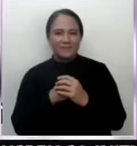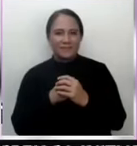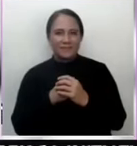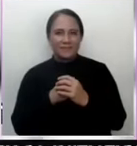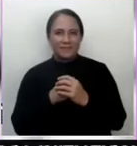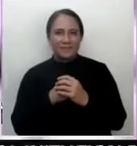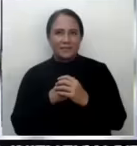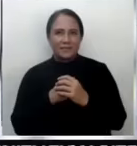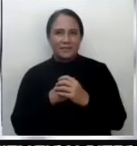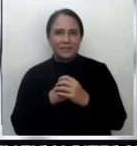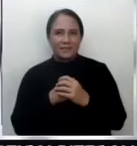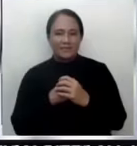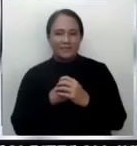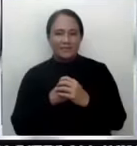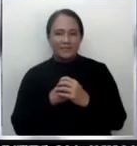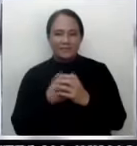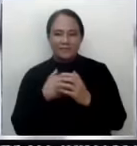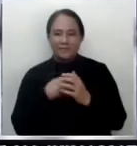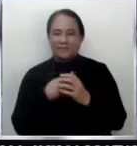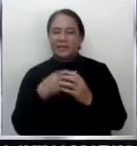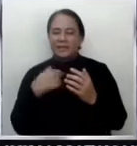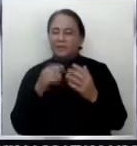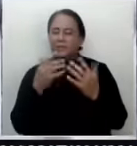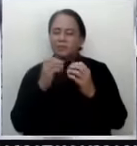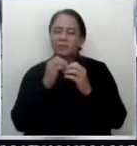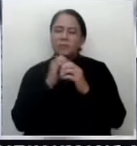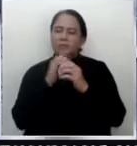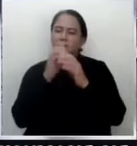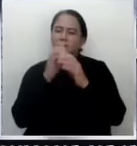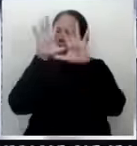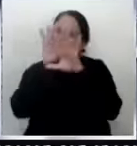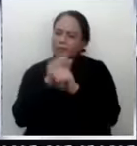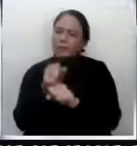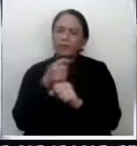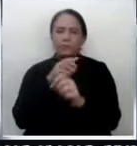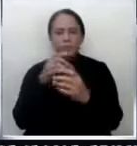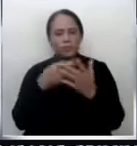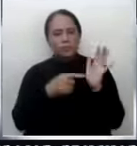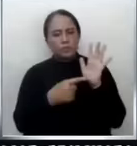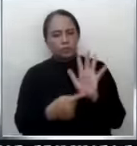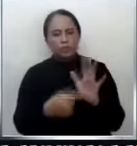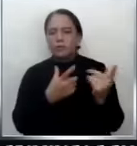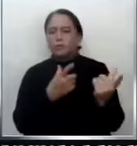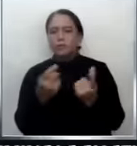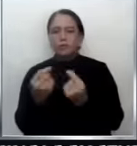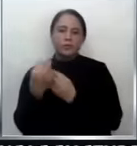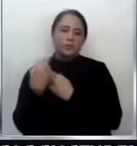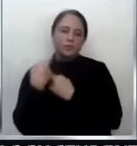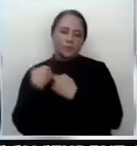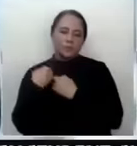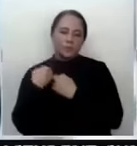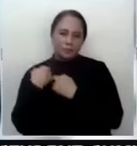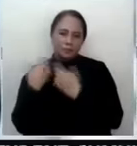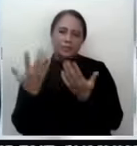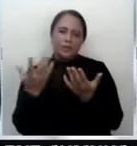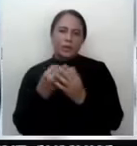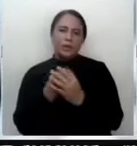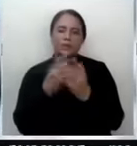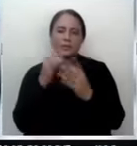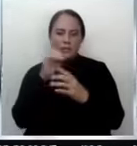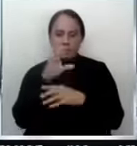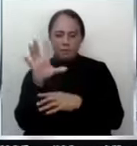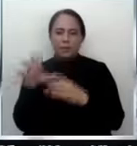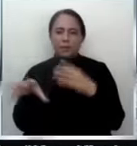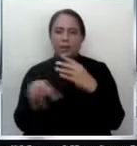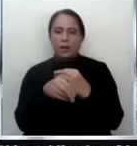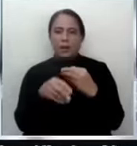Mahirap ang trabaho. Hanga raw siya sa ipinamalas ng mga ito sa pagtupad sa kanilang misyon. At sa Disyembre, may dagdag na